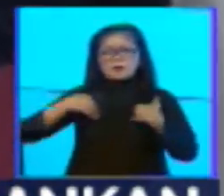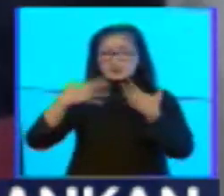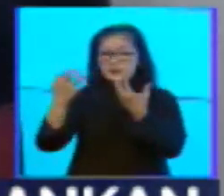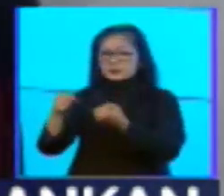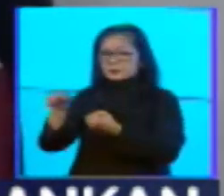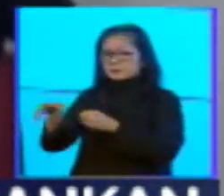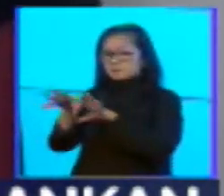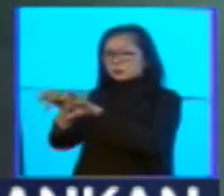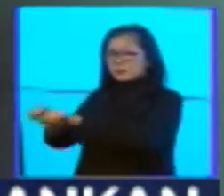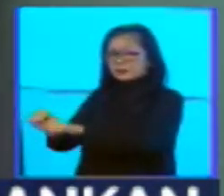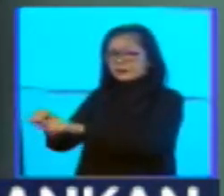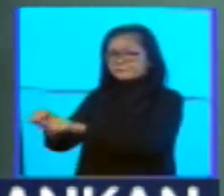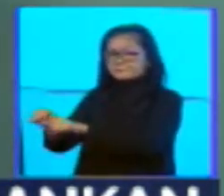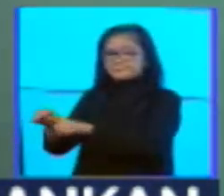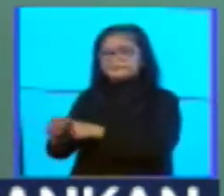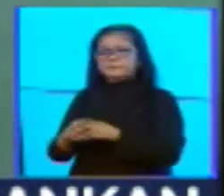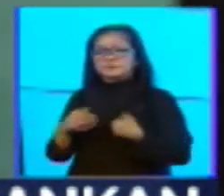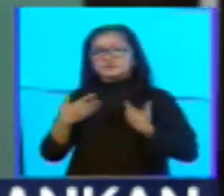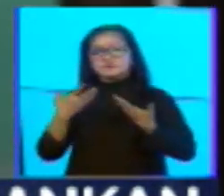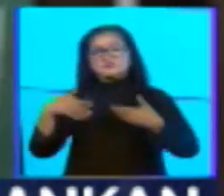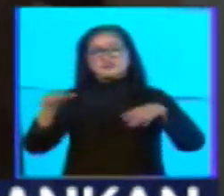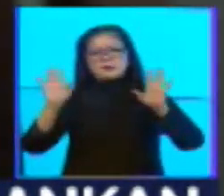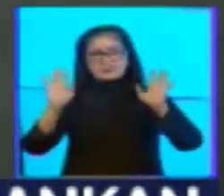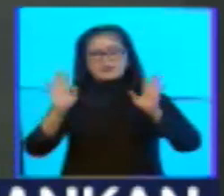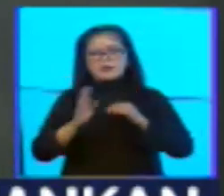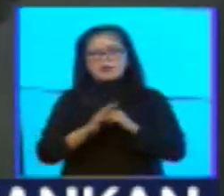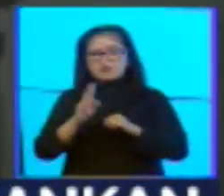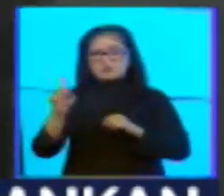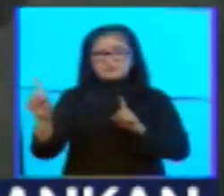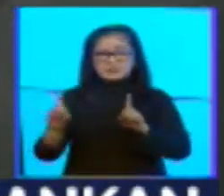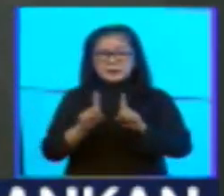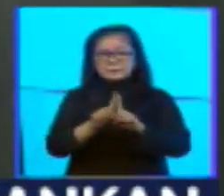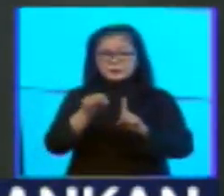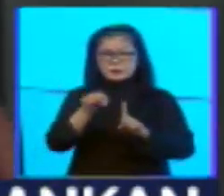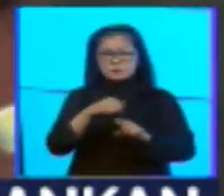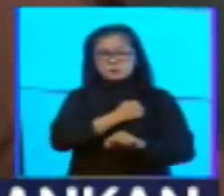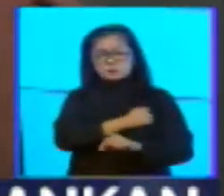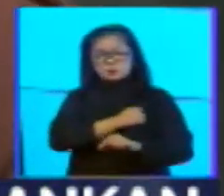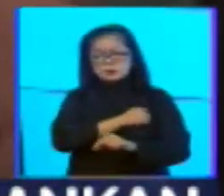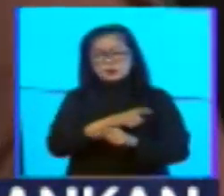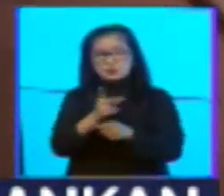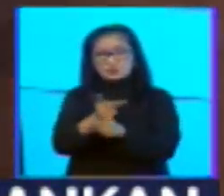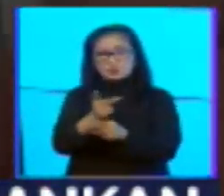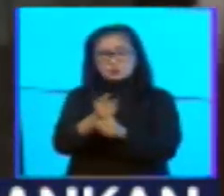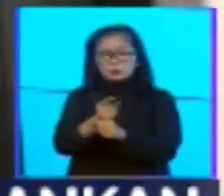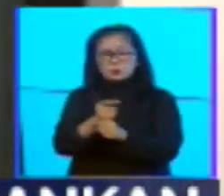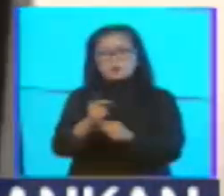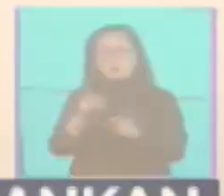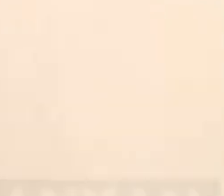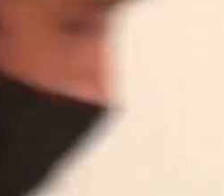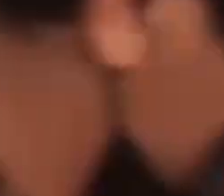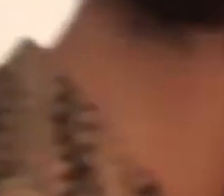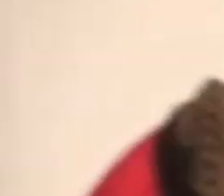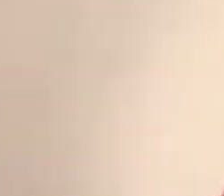Kejaksaan Negeri Tiga Raksa. Kedua pendamping sosial yang juga berprofesi sebagai guru honorer ini menjadi tersangka setelah